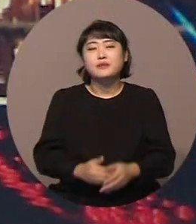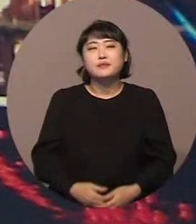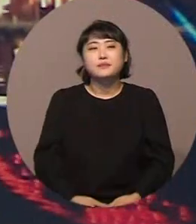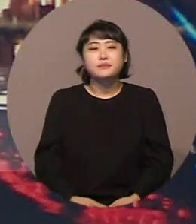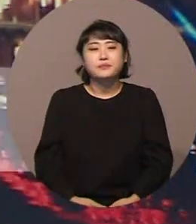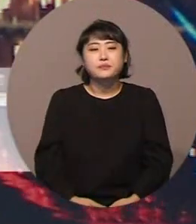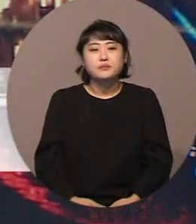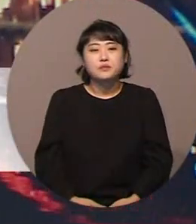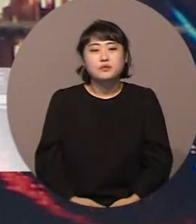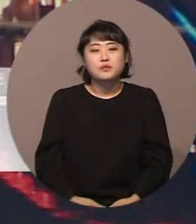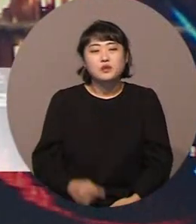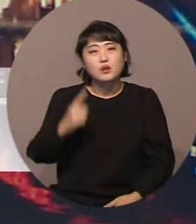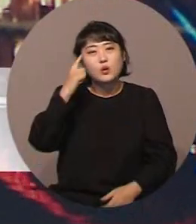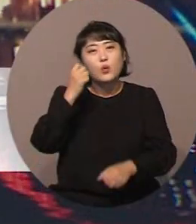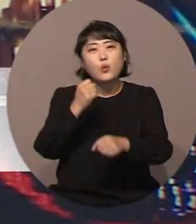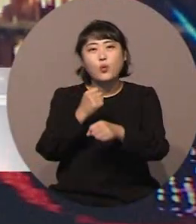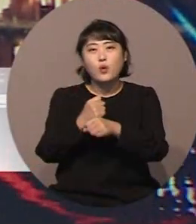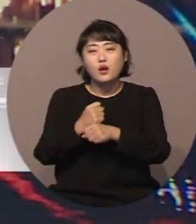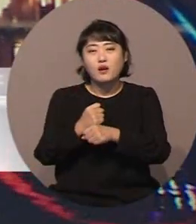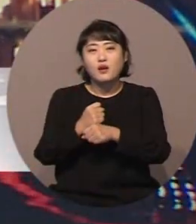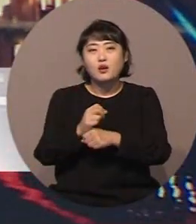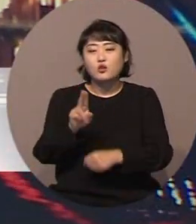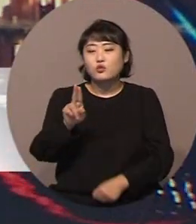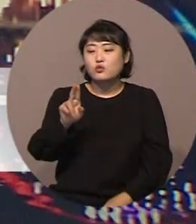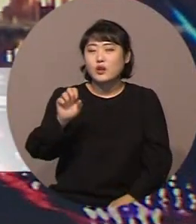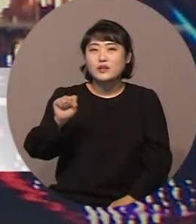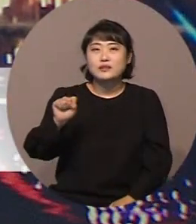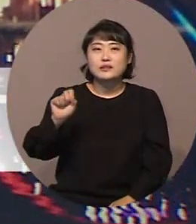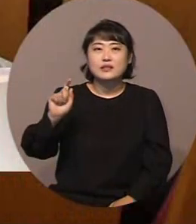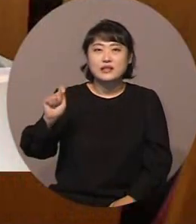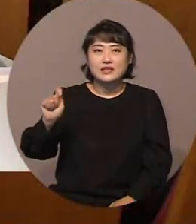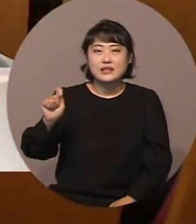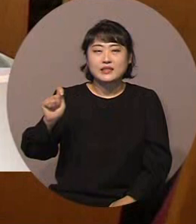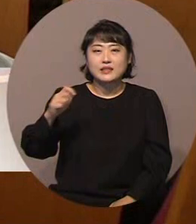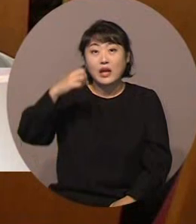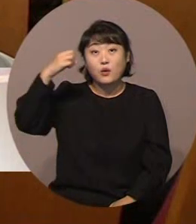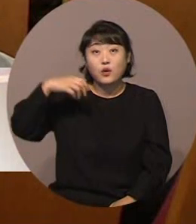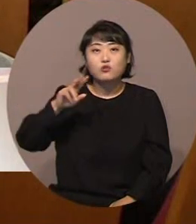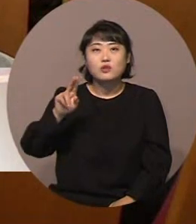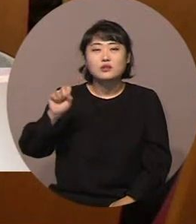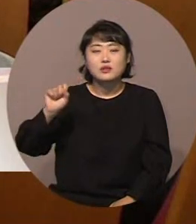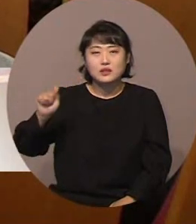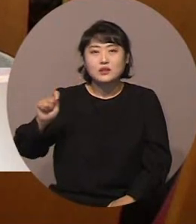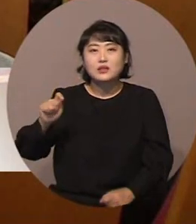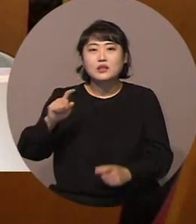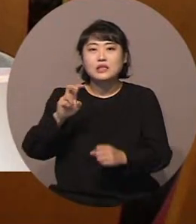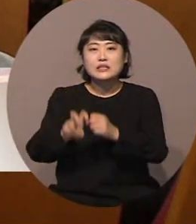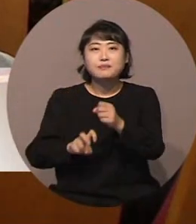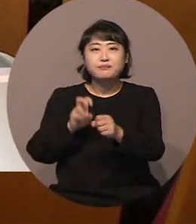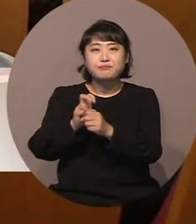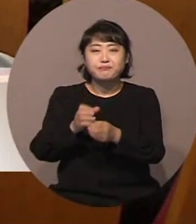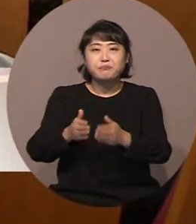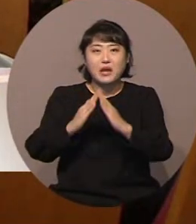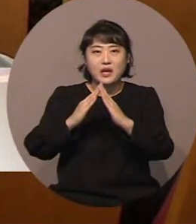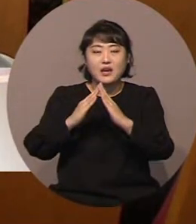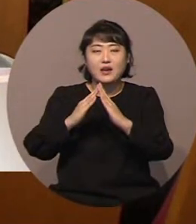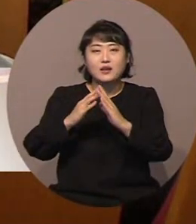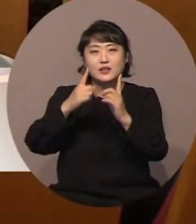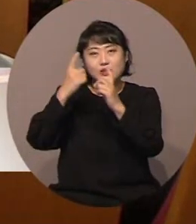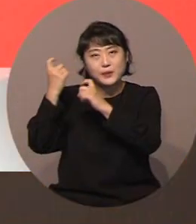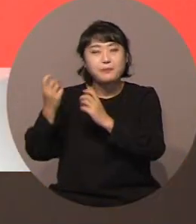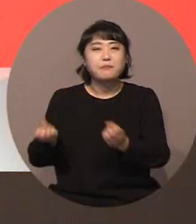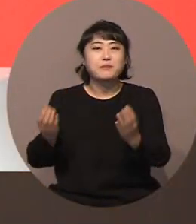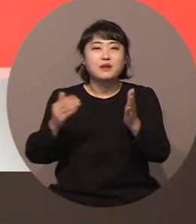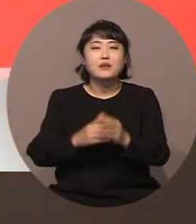과학계 연구인력 특성화 대학원인가 설립 20주년을 맞아 기념식을 열었습니다 조성경